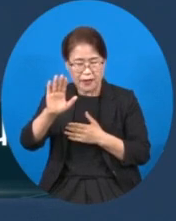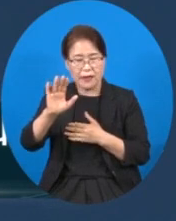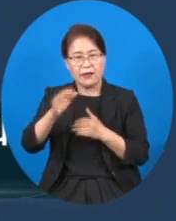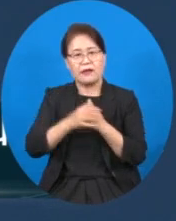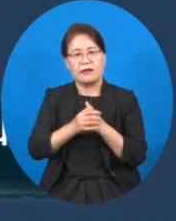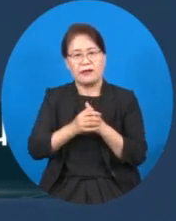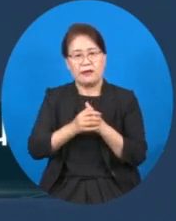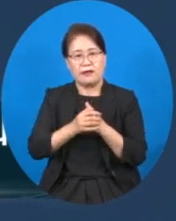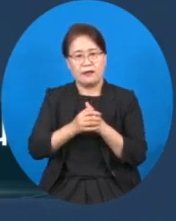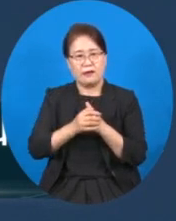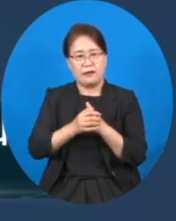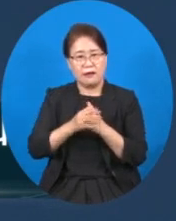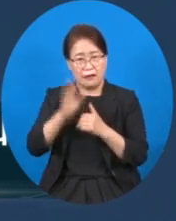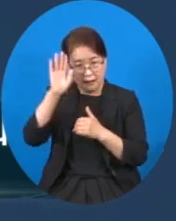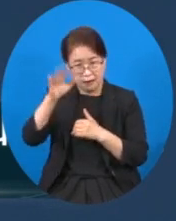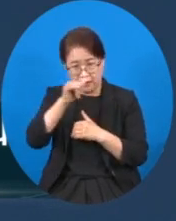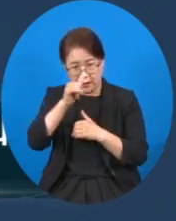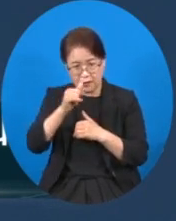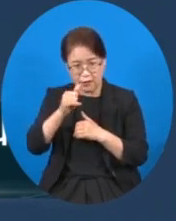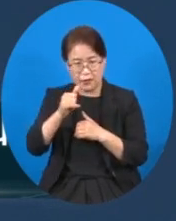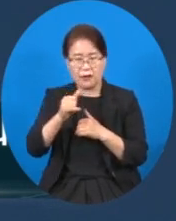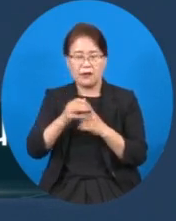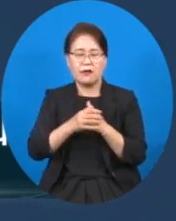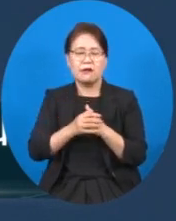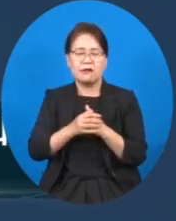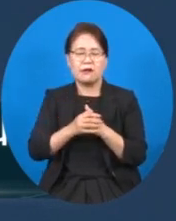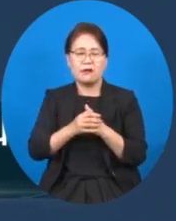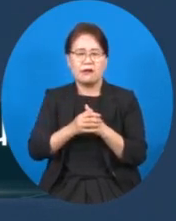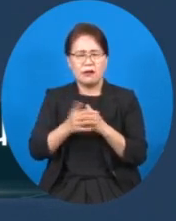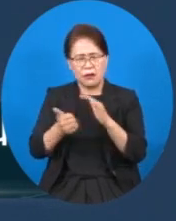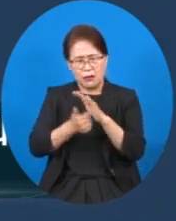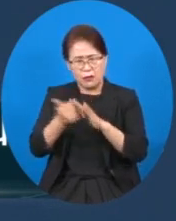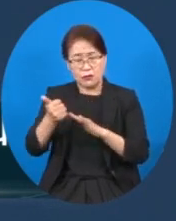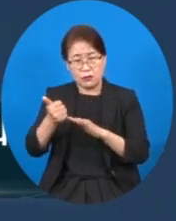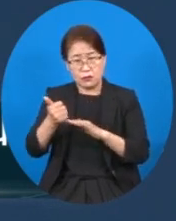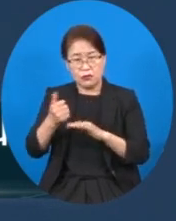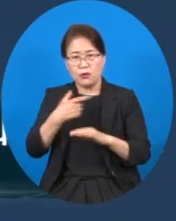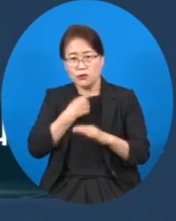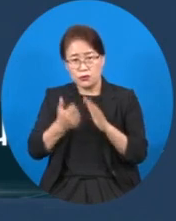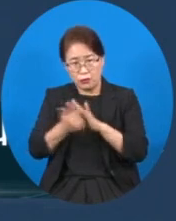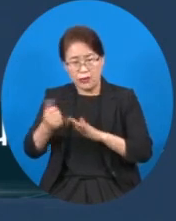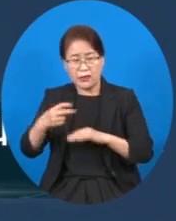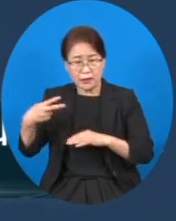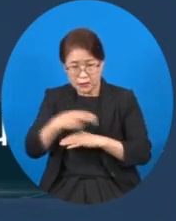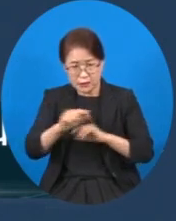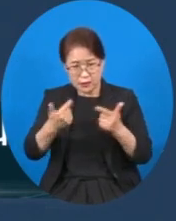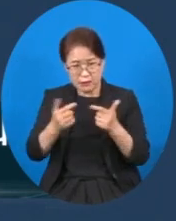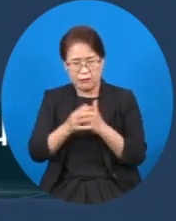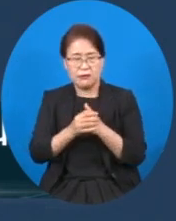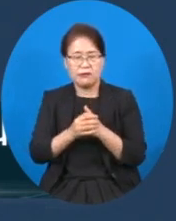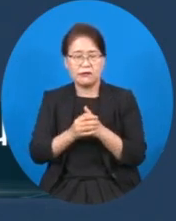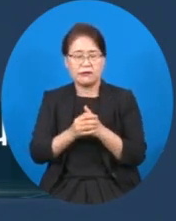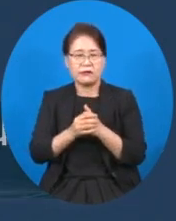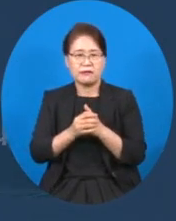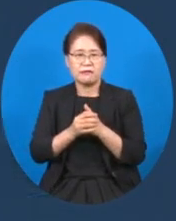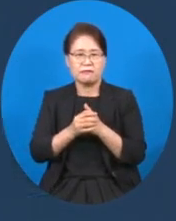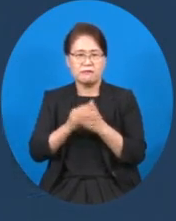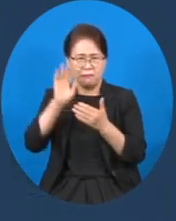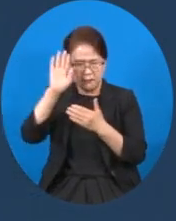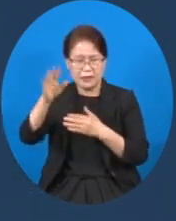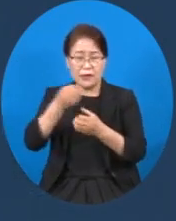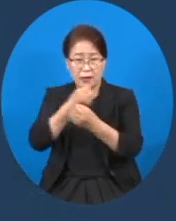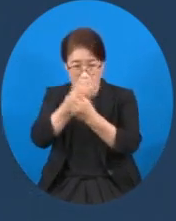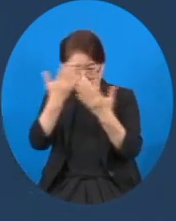그 다음에 내 소망이 끊어지지 않는다고 말씀하셨어요. 장래가 있겠고 소망이 끊어지지 않는다는